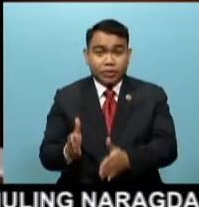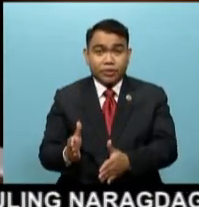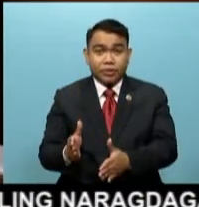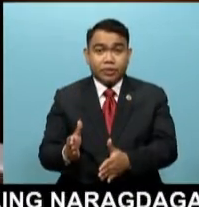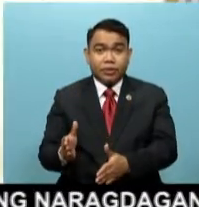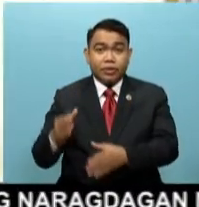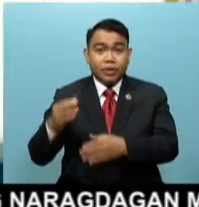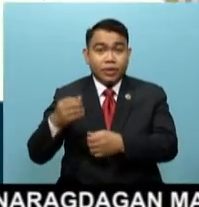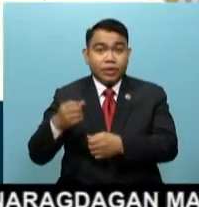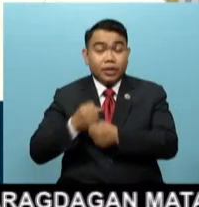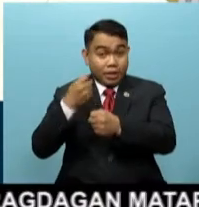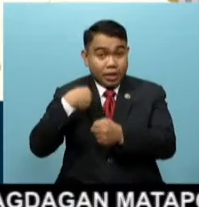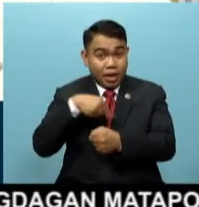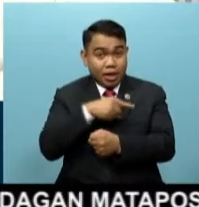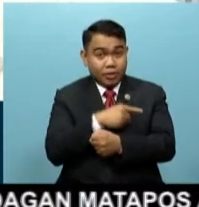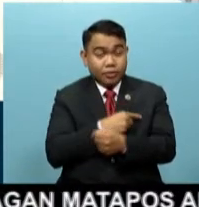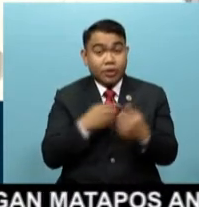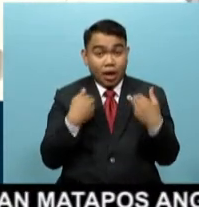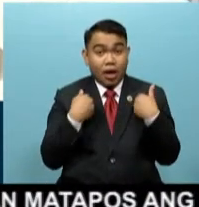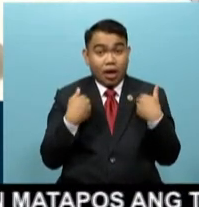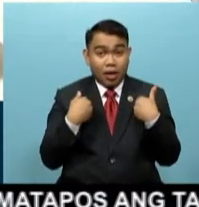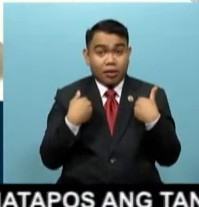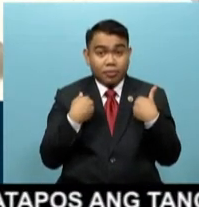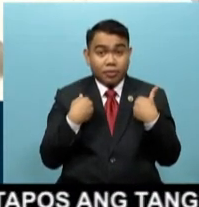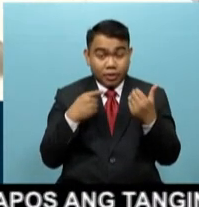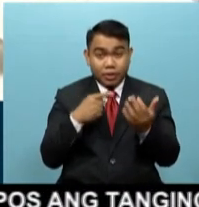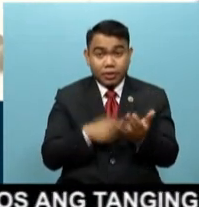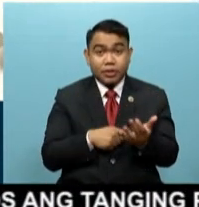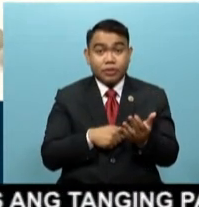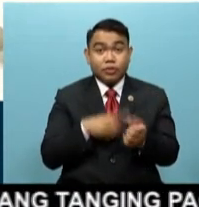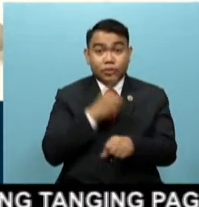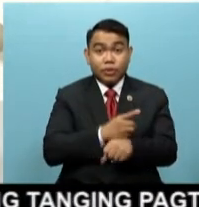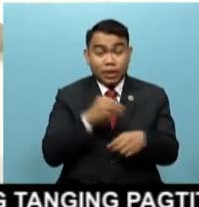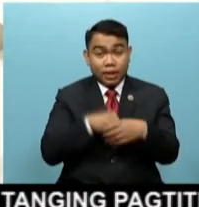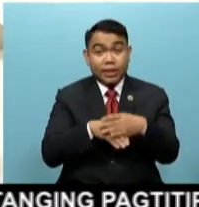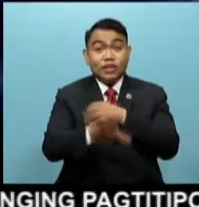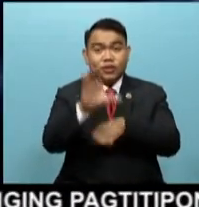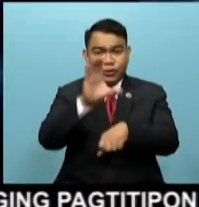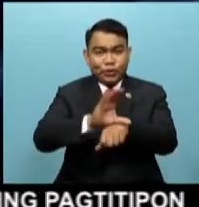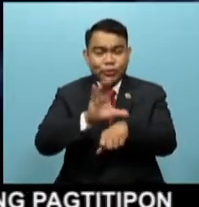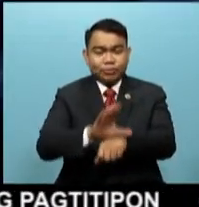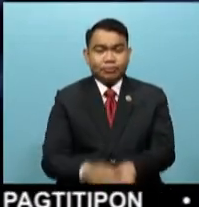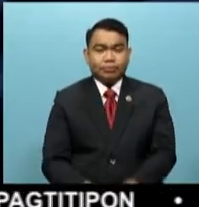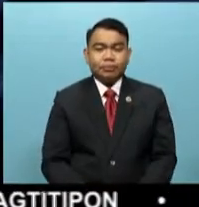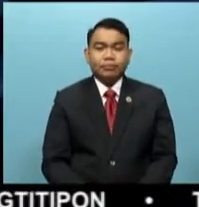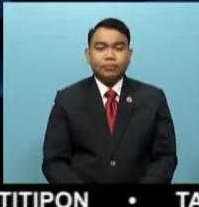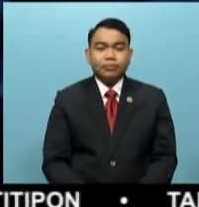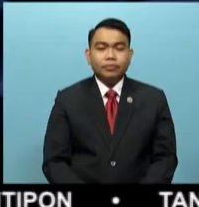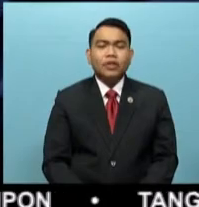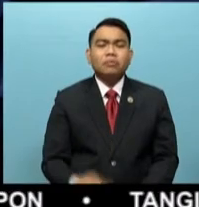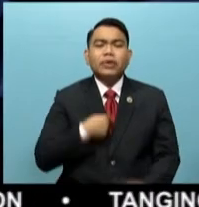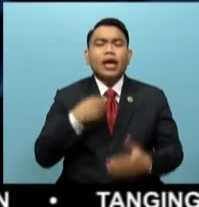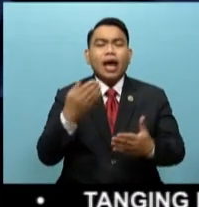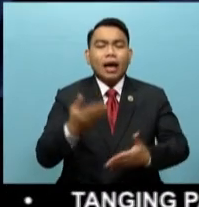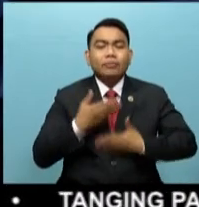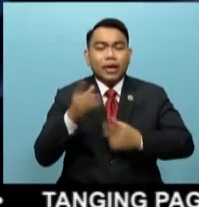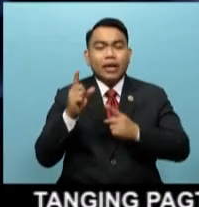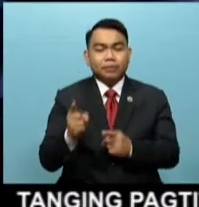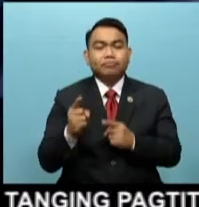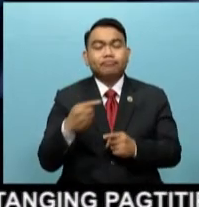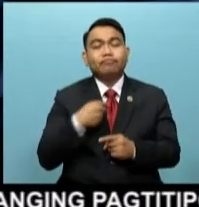ay magkaroon ng ganito kahalagang tungkulin po sa loob ng iglesia. Malipayo nang ako pagtambong kay